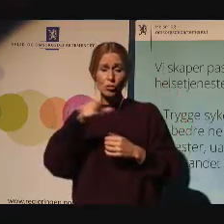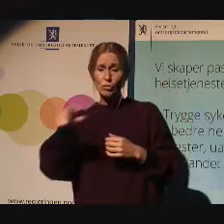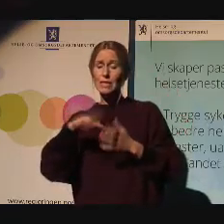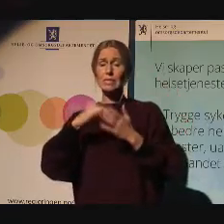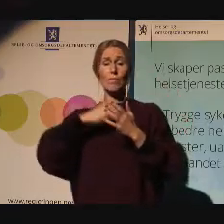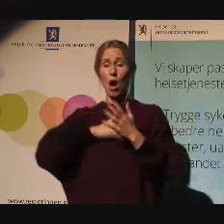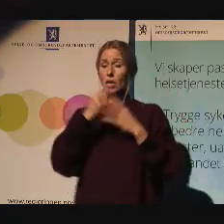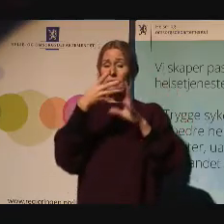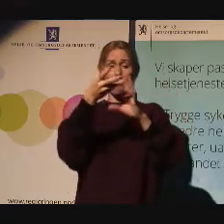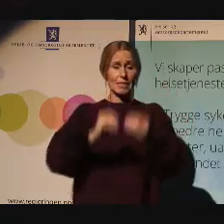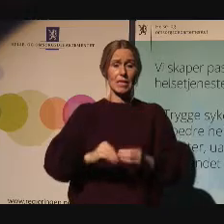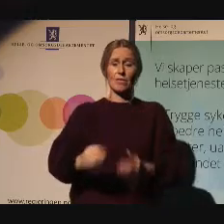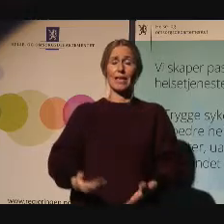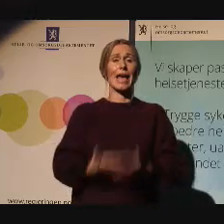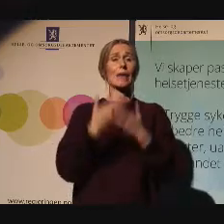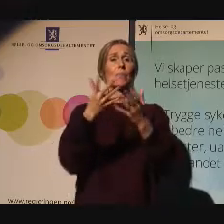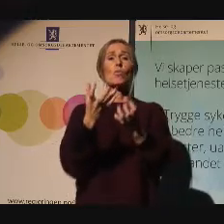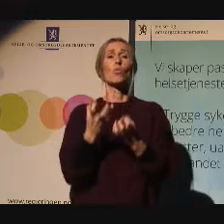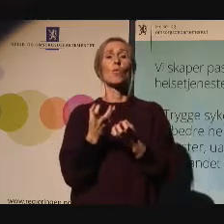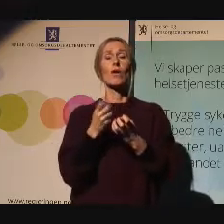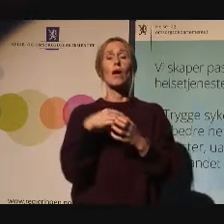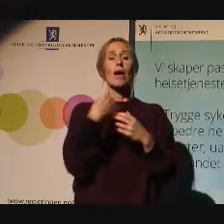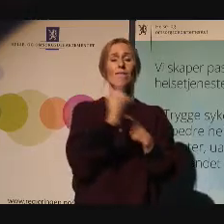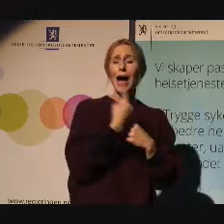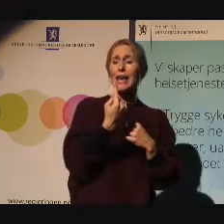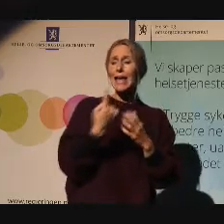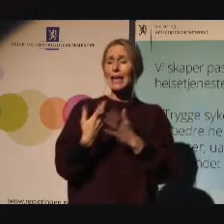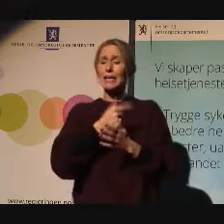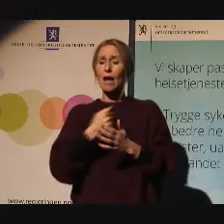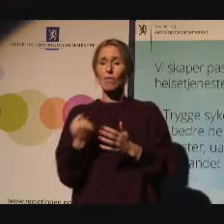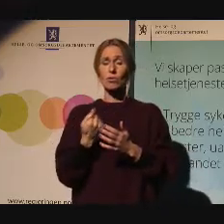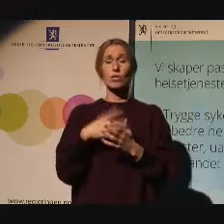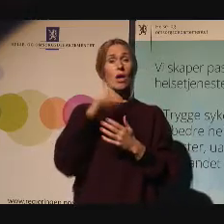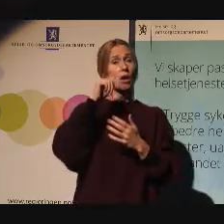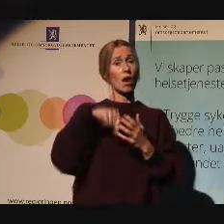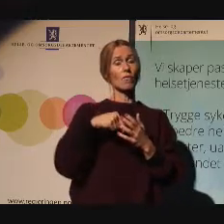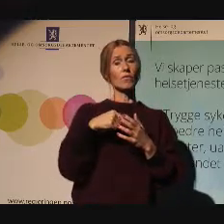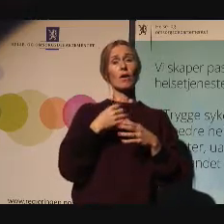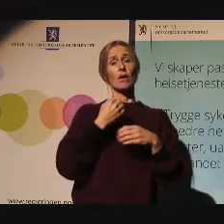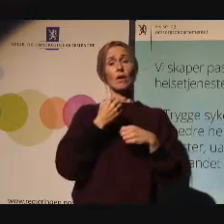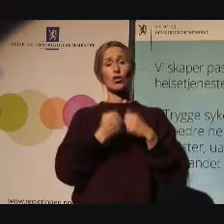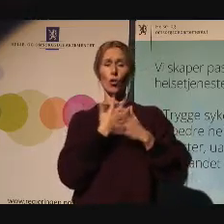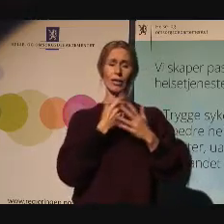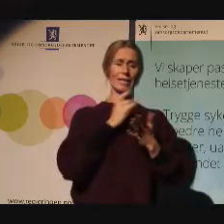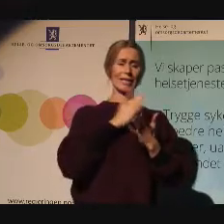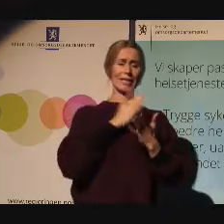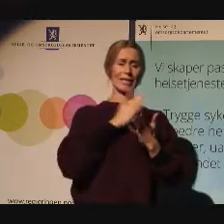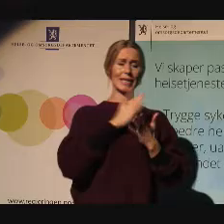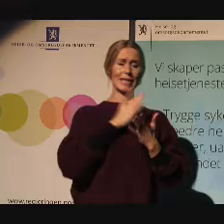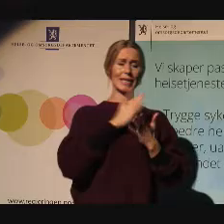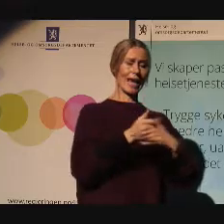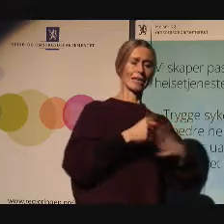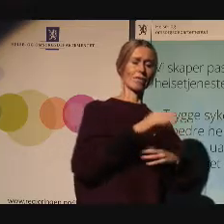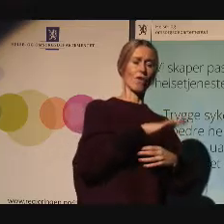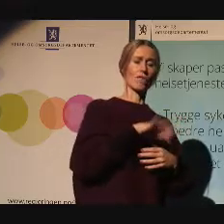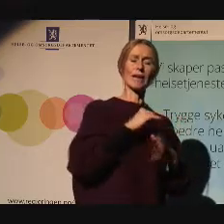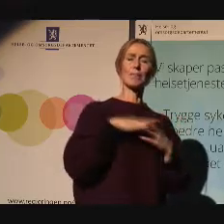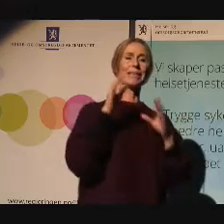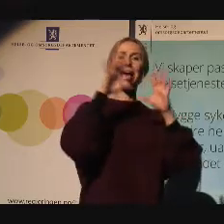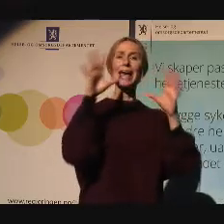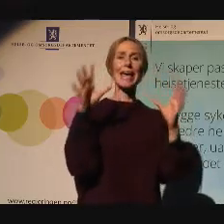sammensatte hjelpebehov, så kan hver enkel av oss gjøre det riktig innenfor vårt fagfelt, men